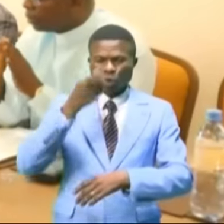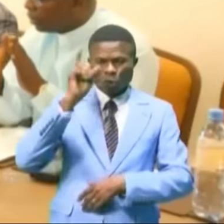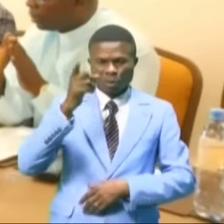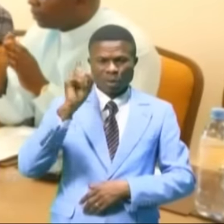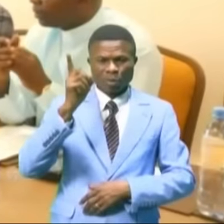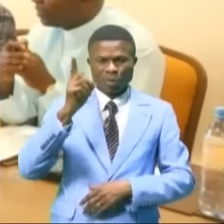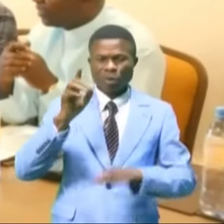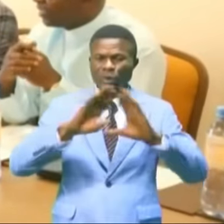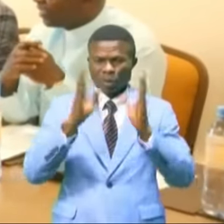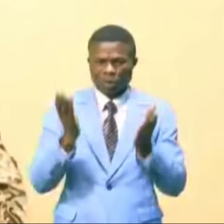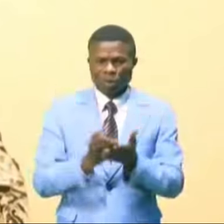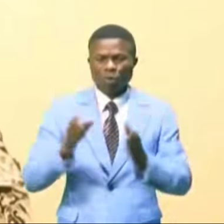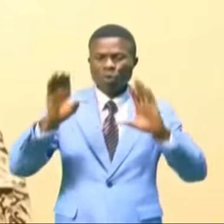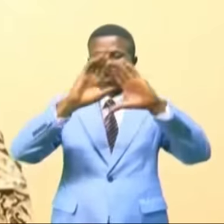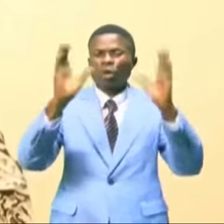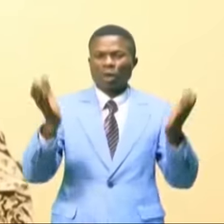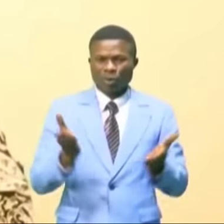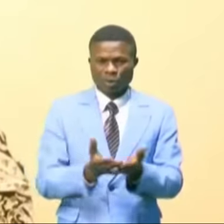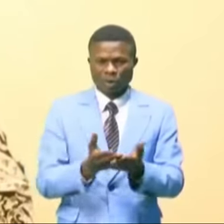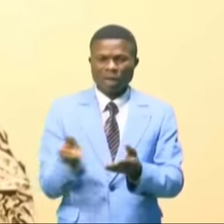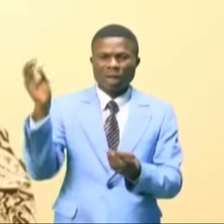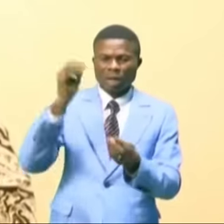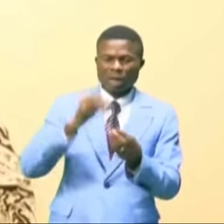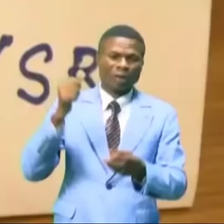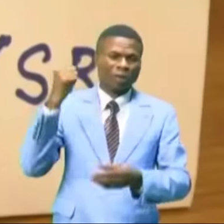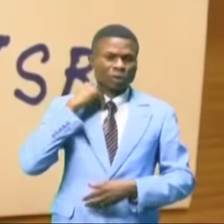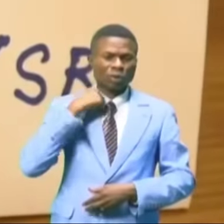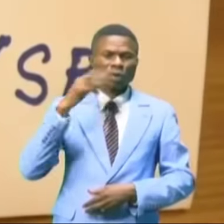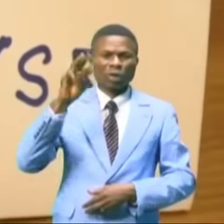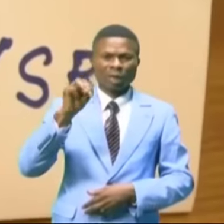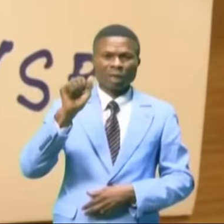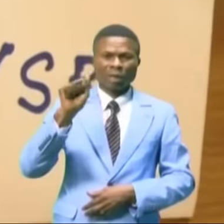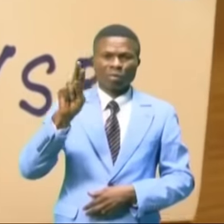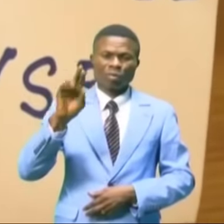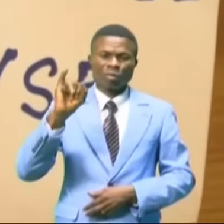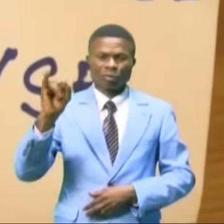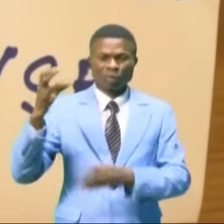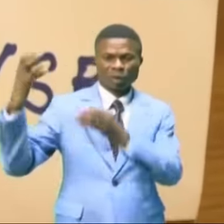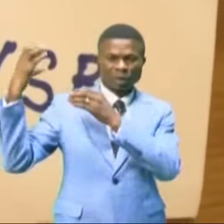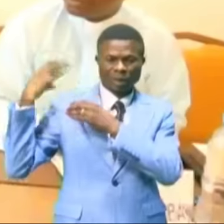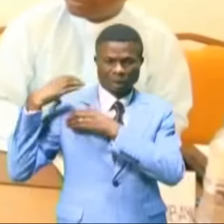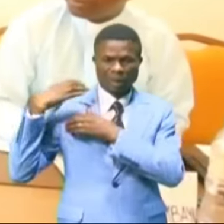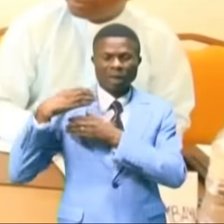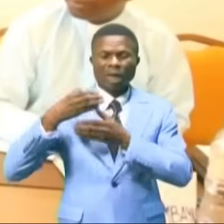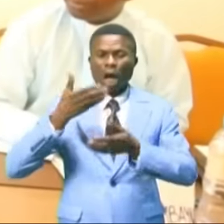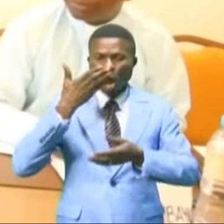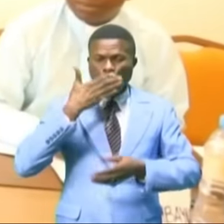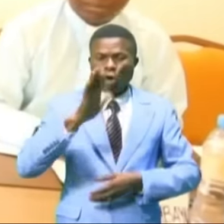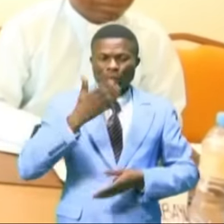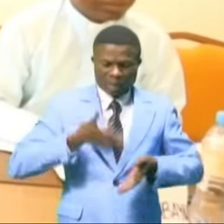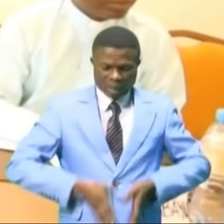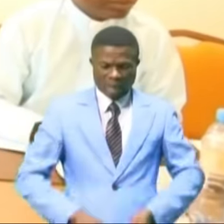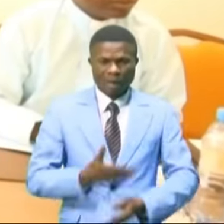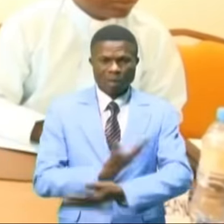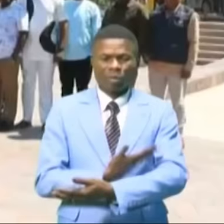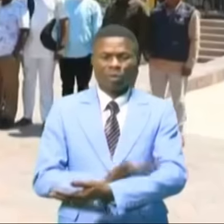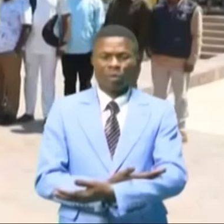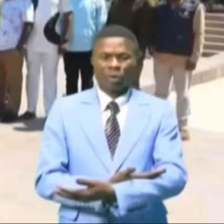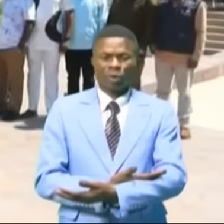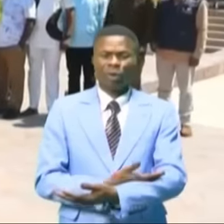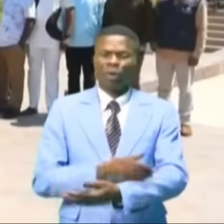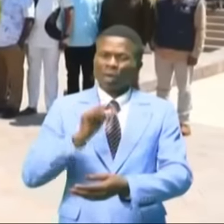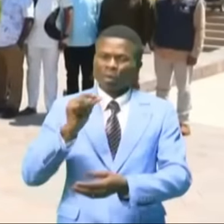prioritaire toute la communauté, a ajouté Dr Marie-Grasse, chargée de la maternité à moindre risque à la